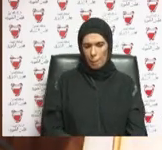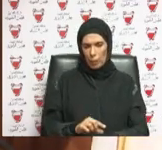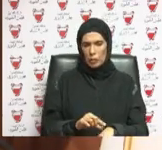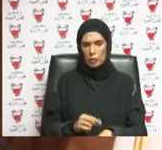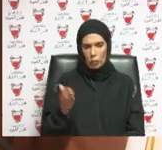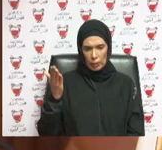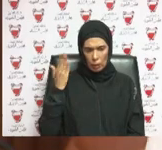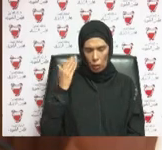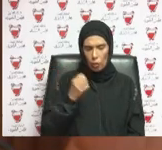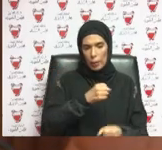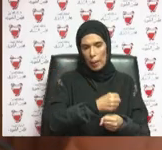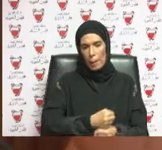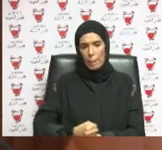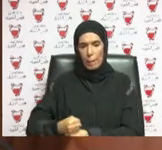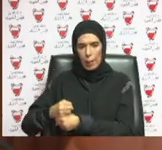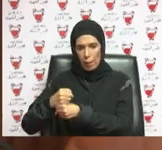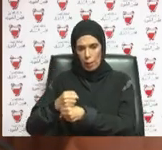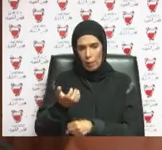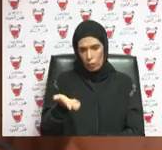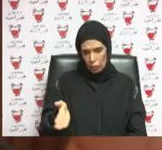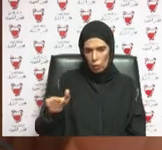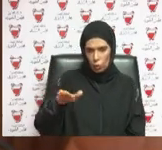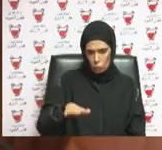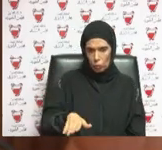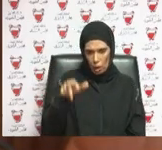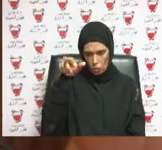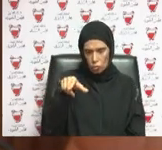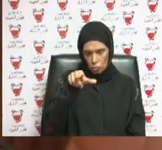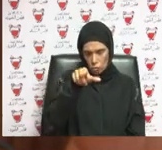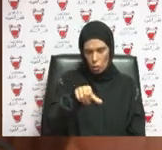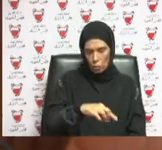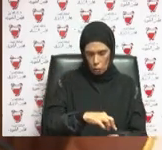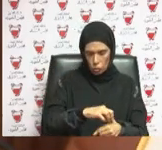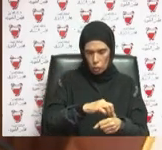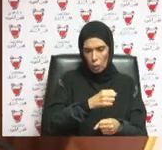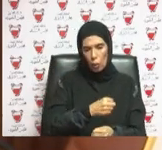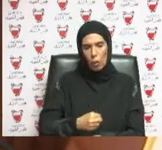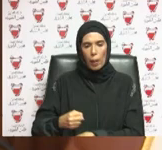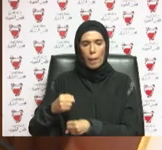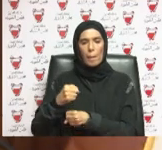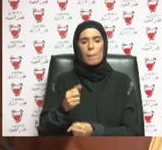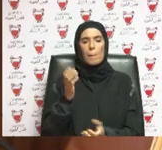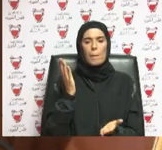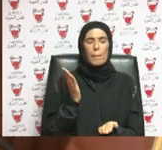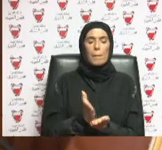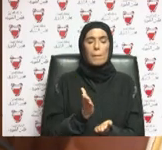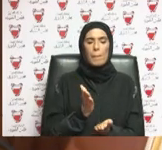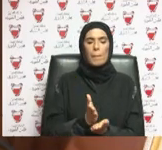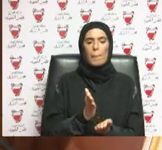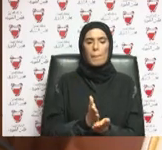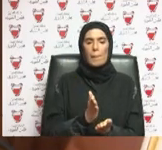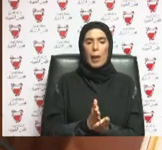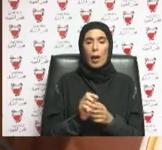قبلك الخلد أفإن مت فهم الخالدون. فهذا هو الحق المبين.